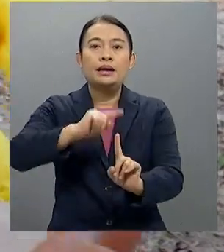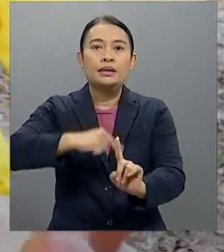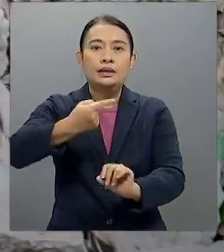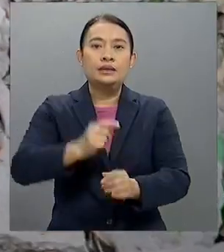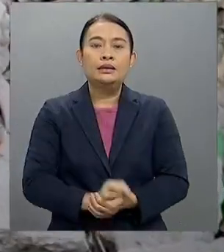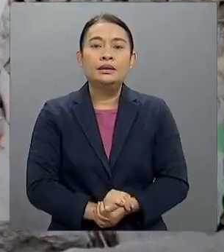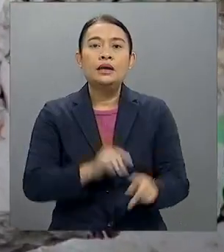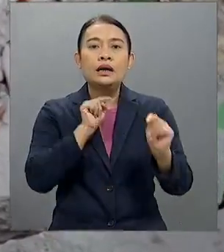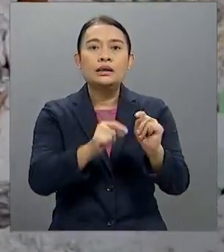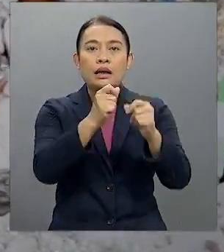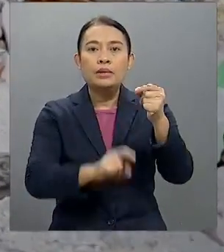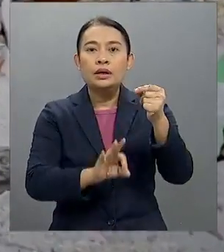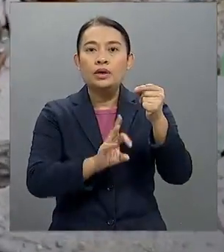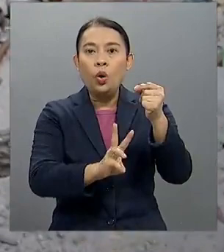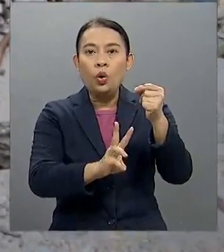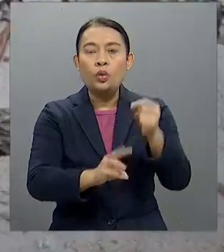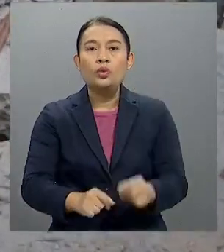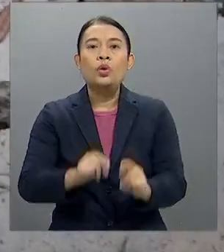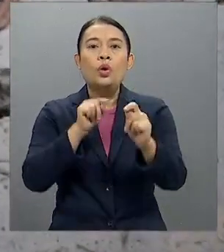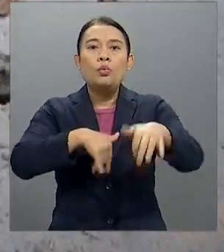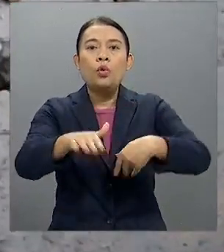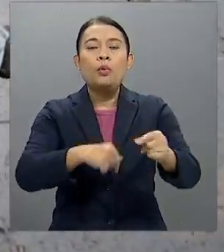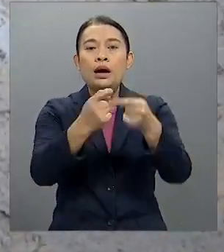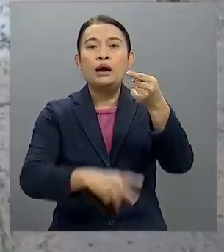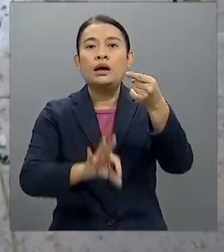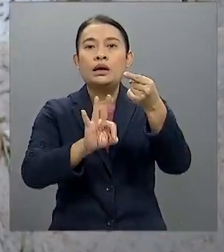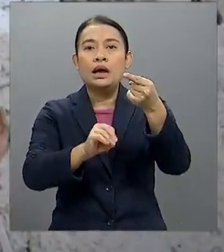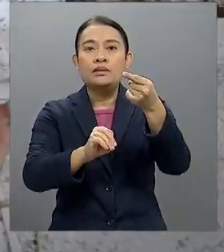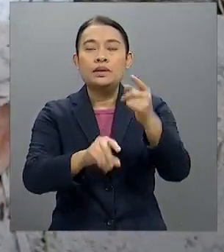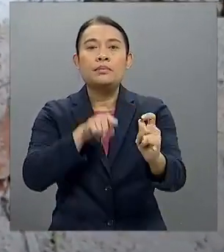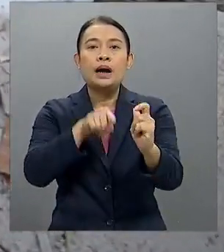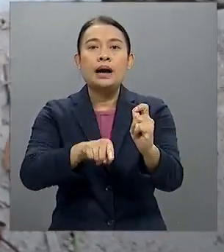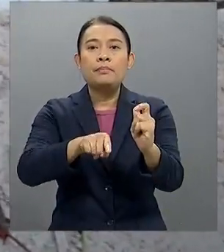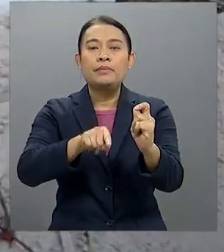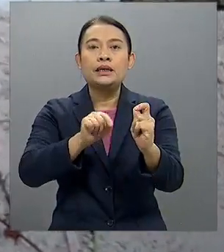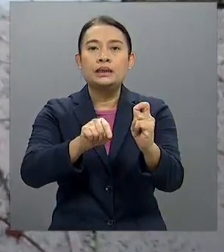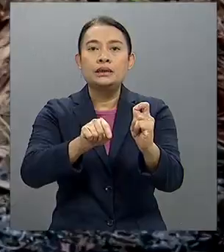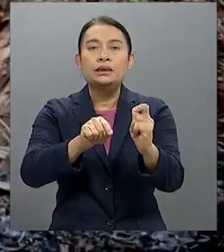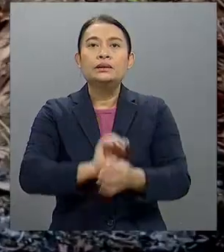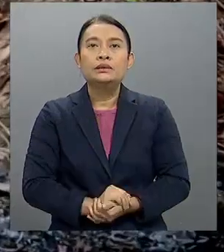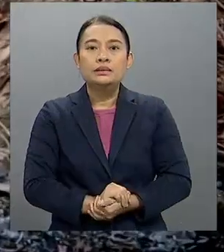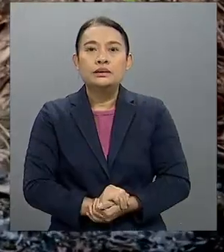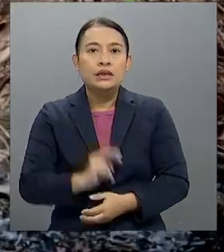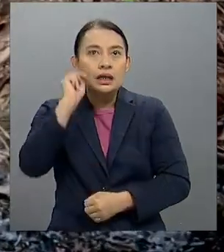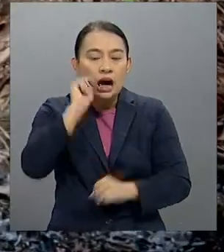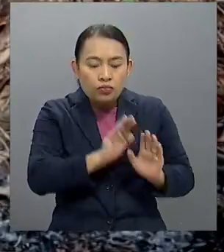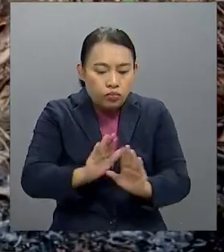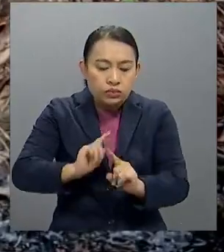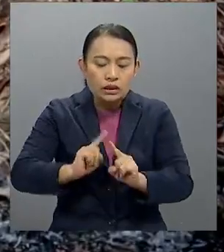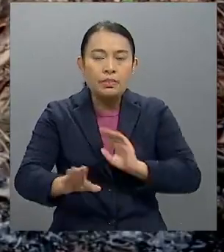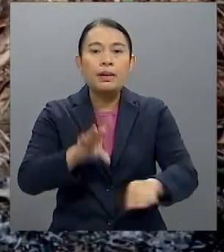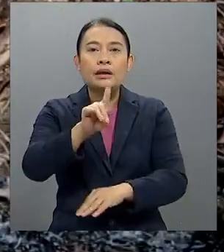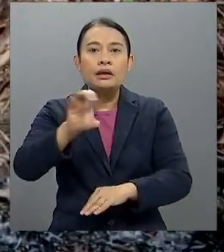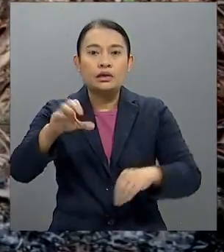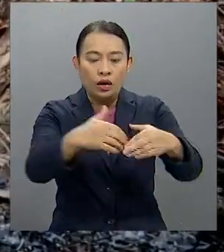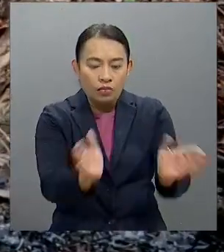90หมู่บ้านในอำเภอจอมบึงมีธนาคารน้ำใต้ดินรวมทั้งหมดแล้วกว่า100บ่อโดยพบว่าพื้นที่โดยรอบธ